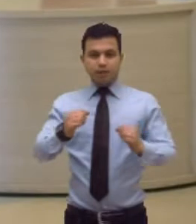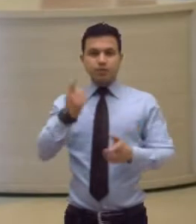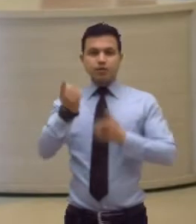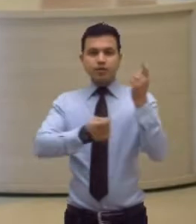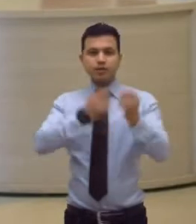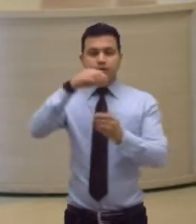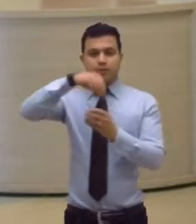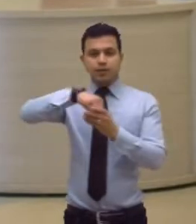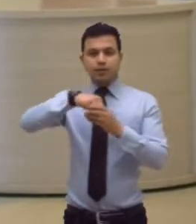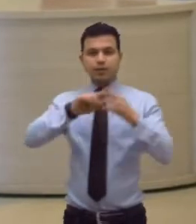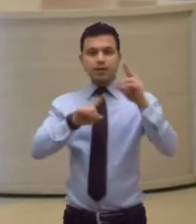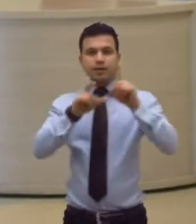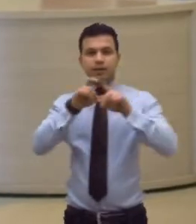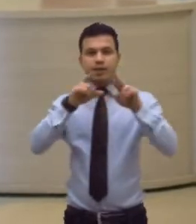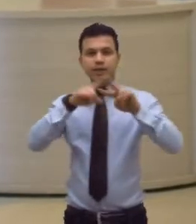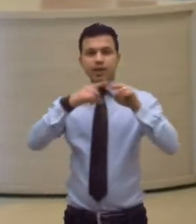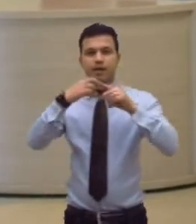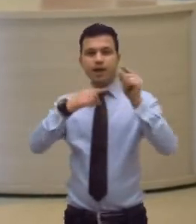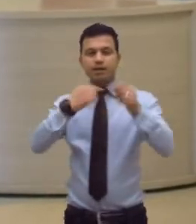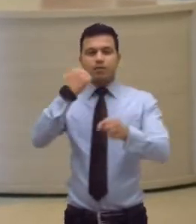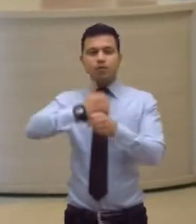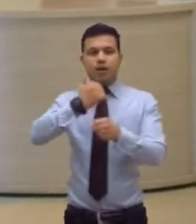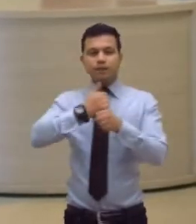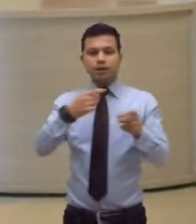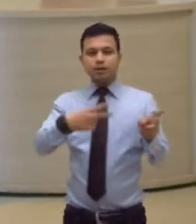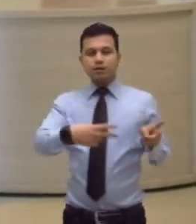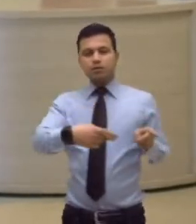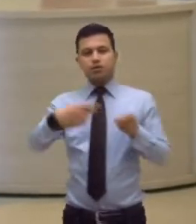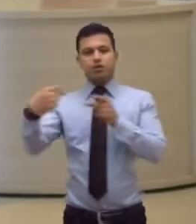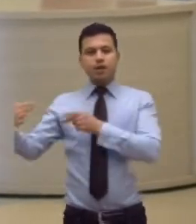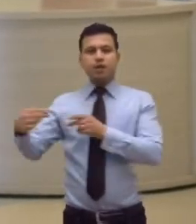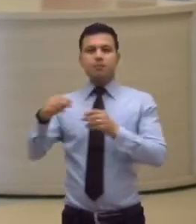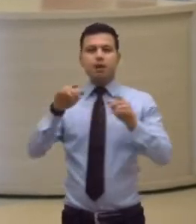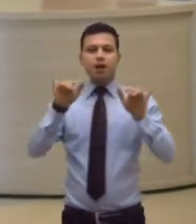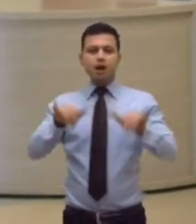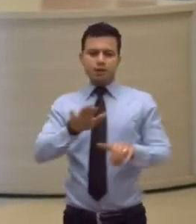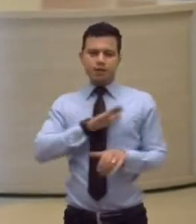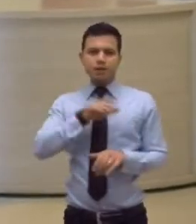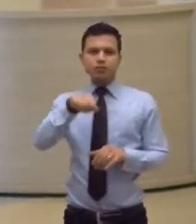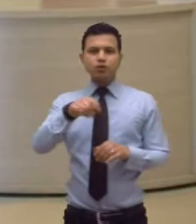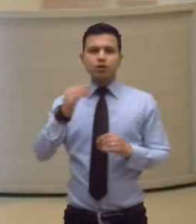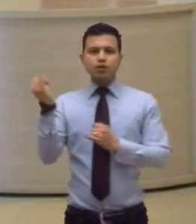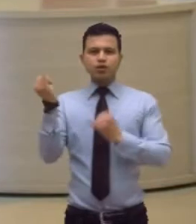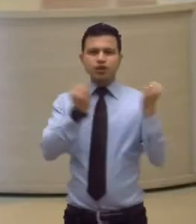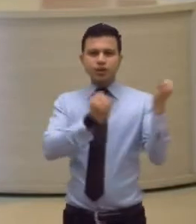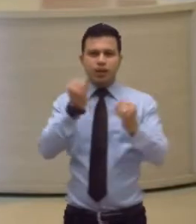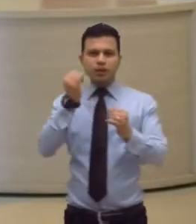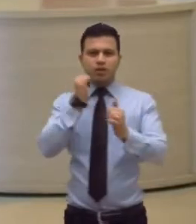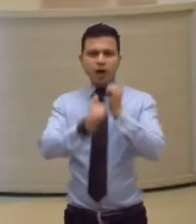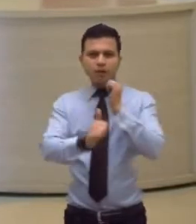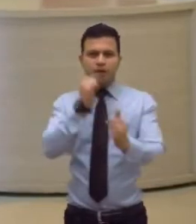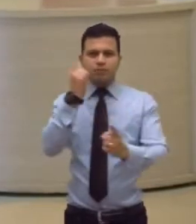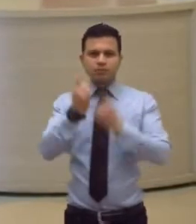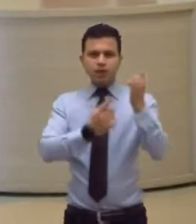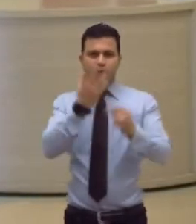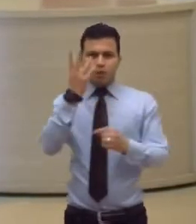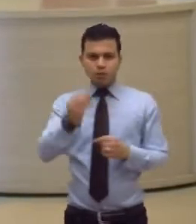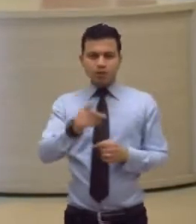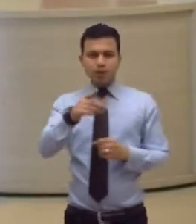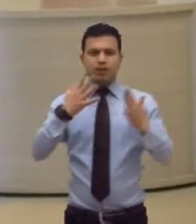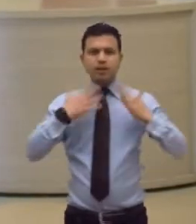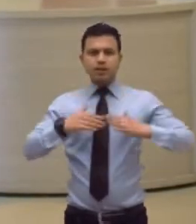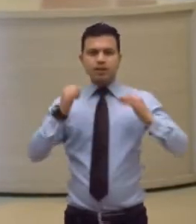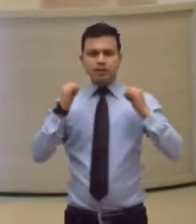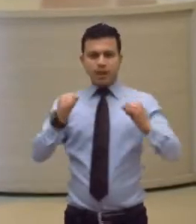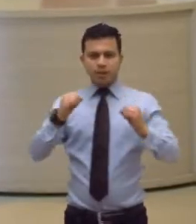çalışanlarının idare kararıyla görevden çekilme hakkı bulunmaktadır. Yaşanan şiddet olaylarında sağlık personelinin şikayetine